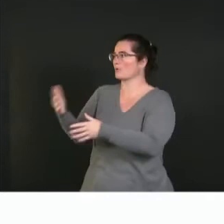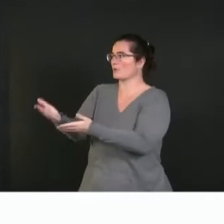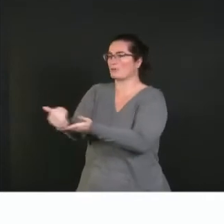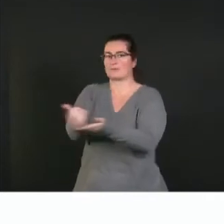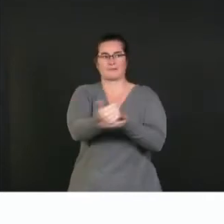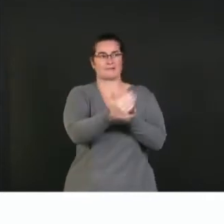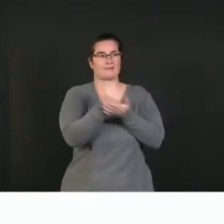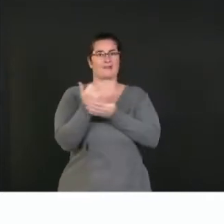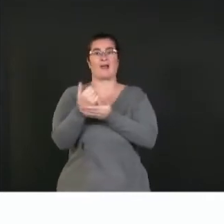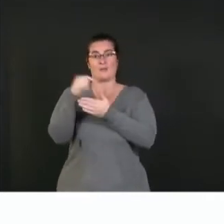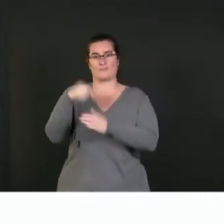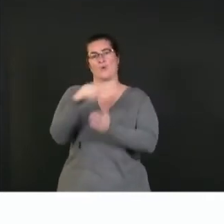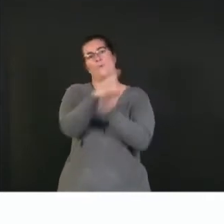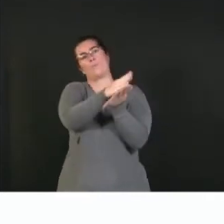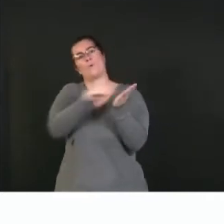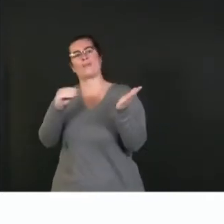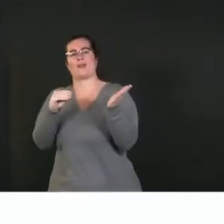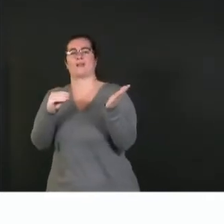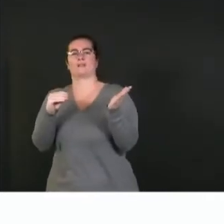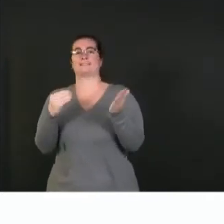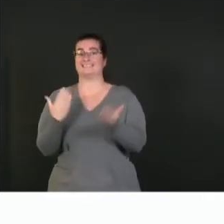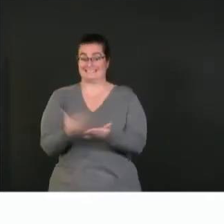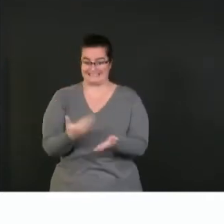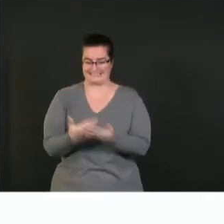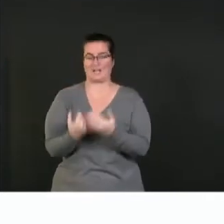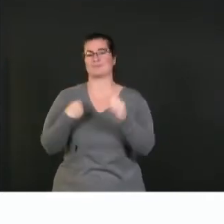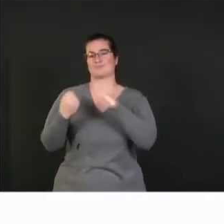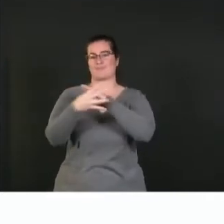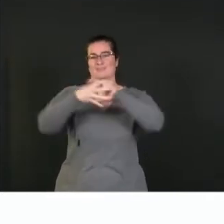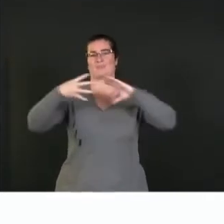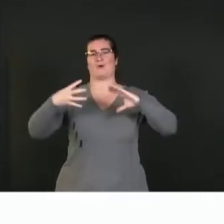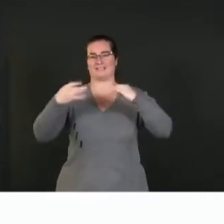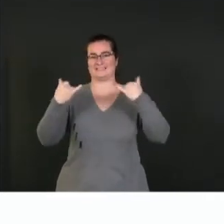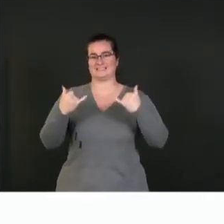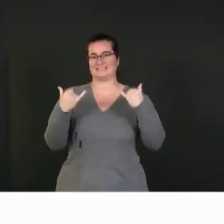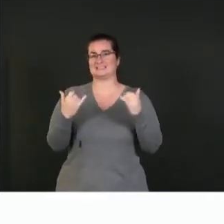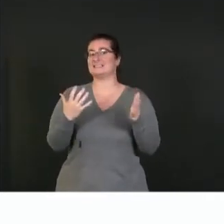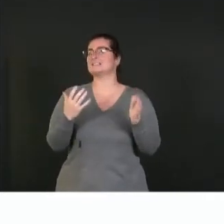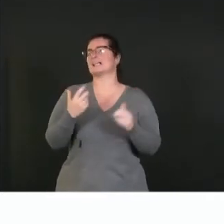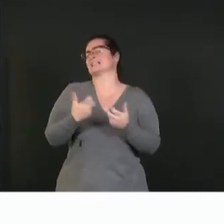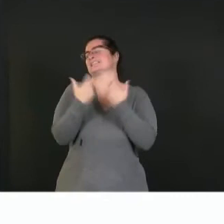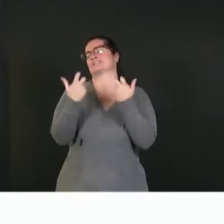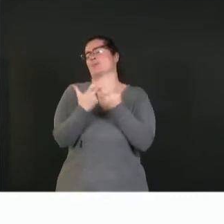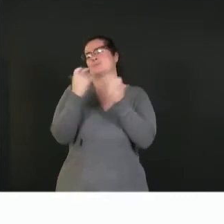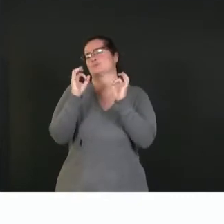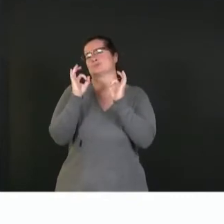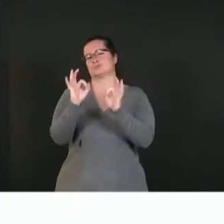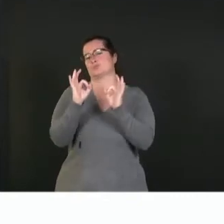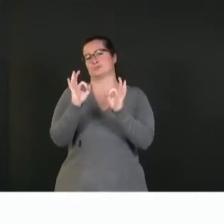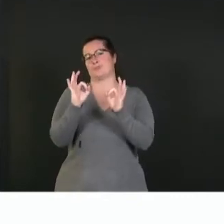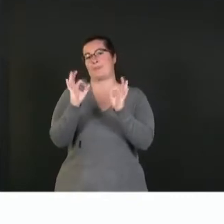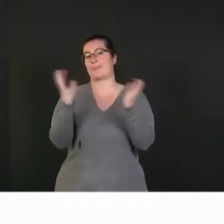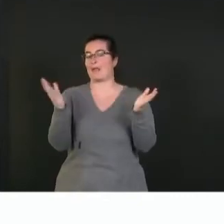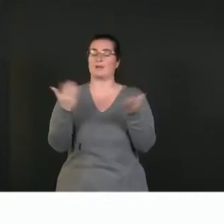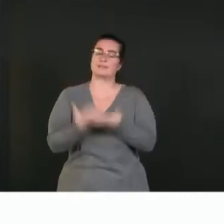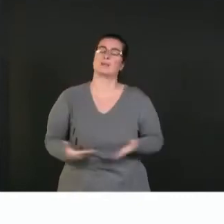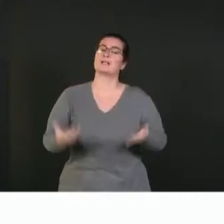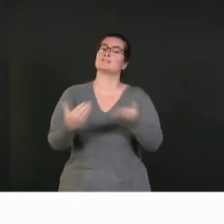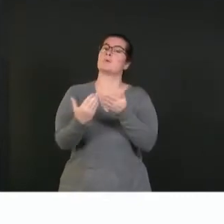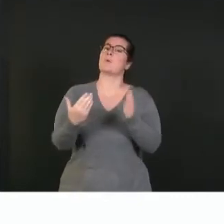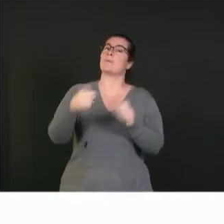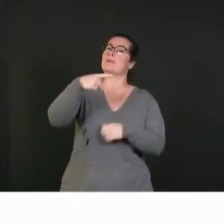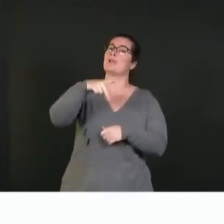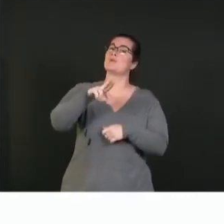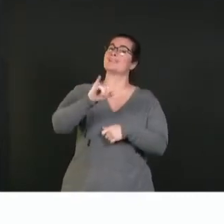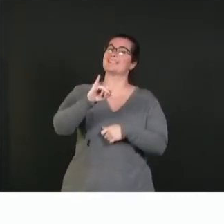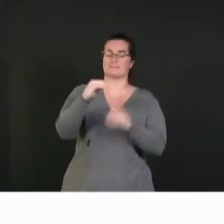Et je crois que le cas justement sur la métropole de Rouen, c'est un bon exemple, donc j'en profite pour en parler ici. Dans le cadre du PLUI, il y a